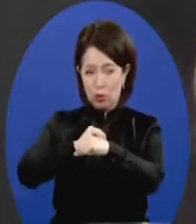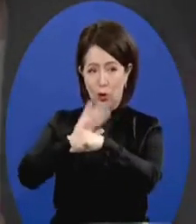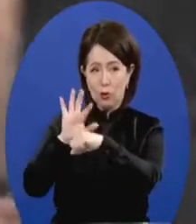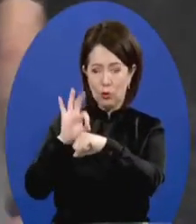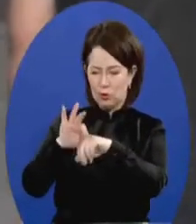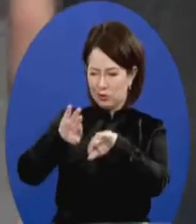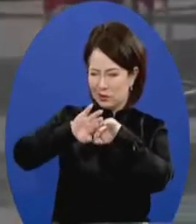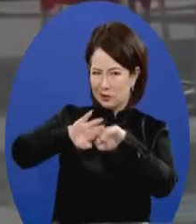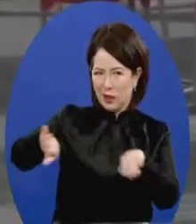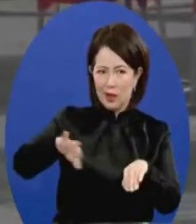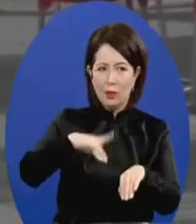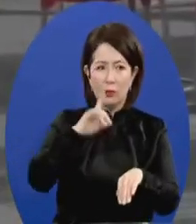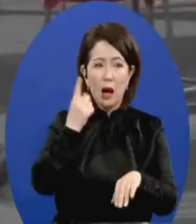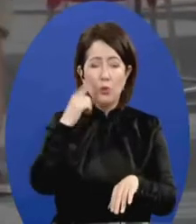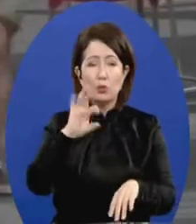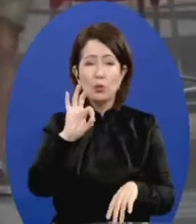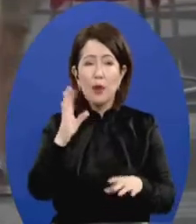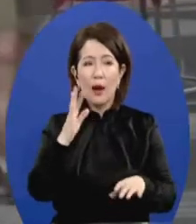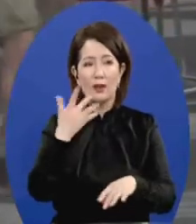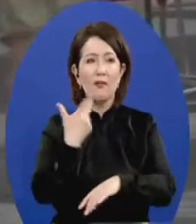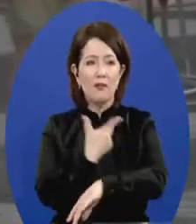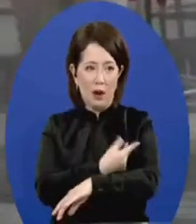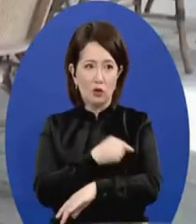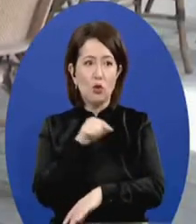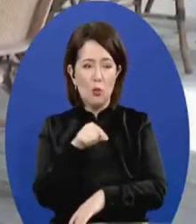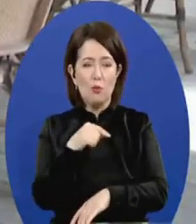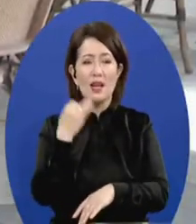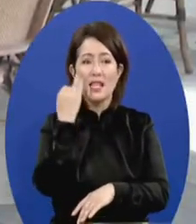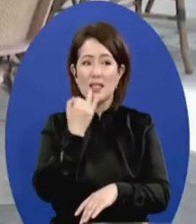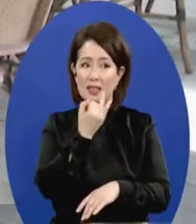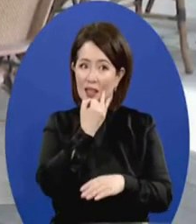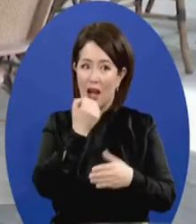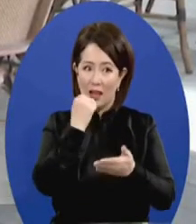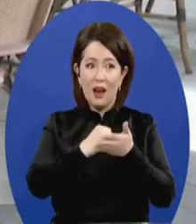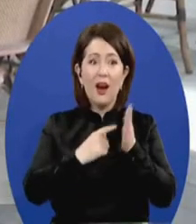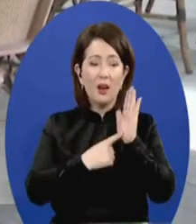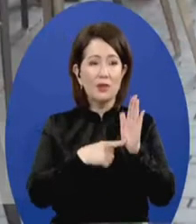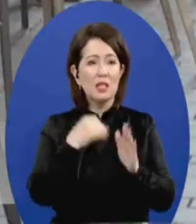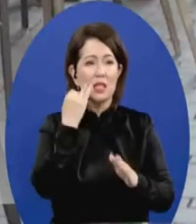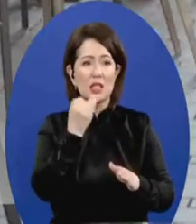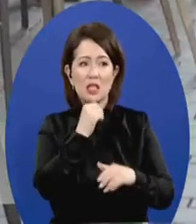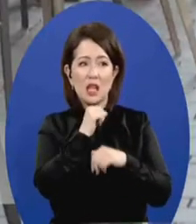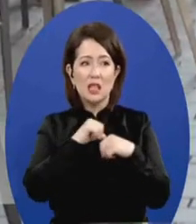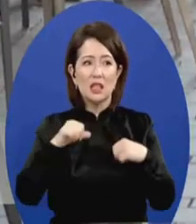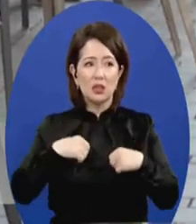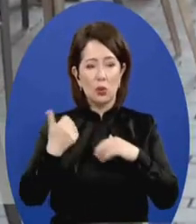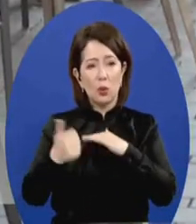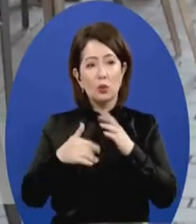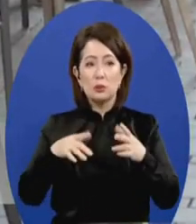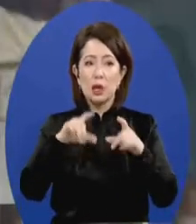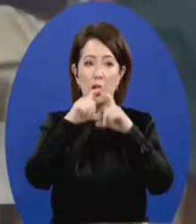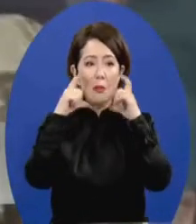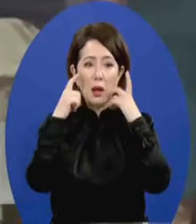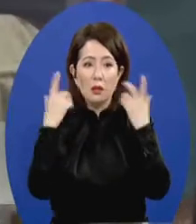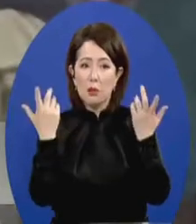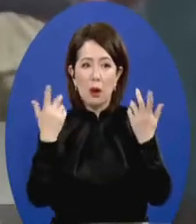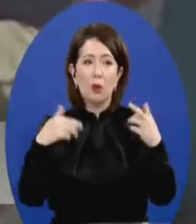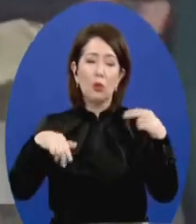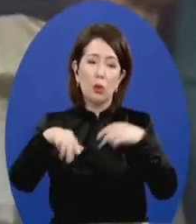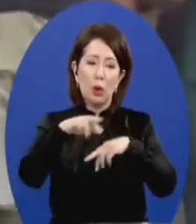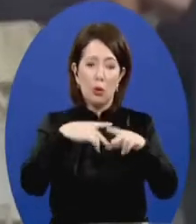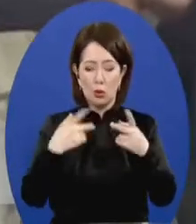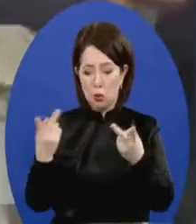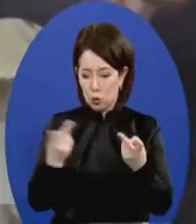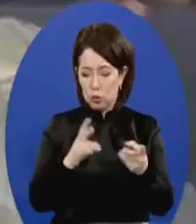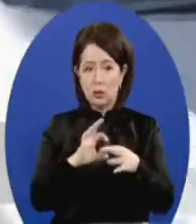салах хамгийн зөв арга нь вакцинжуулалт гэдгийг Израиль улс нотлон харууллаа. Израилийн иргэд гудамжиндаа маскгүй явж, үйлчилгээний байгууллагууд нь